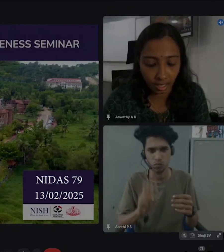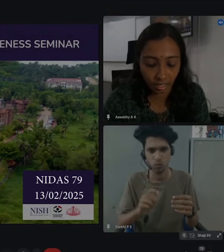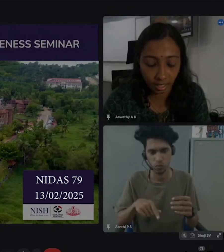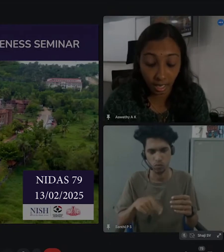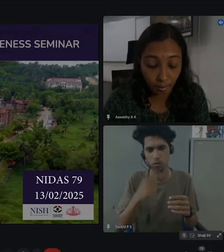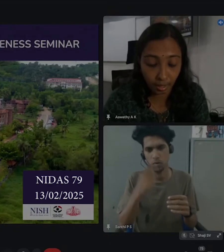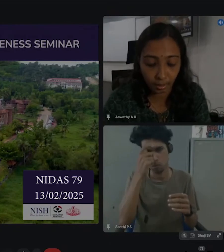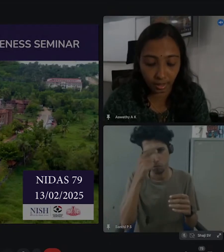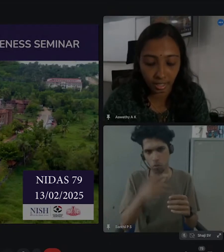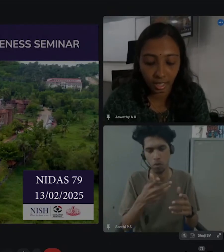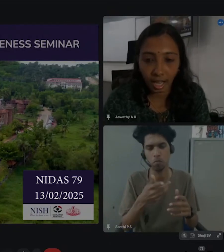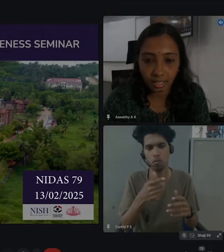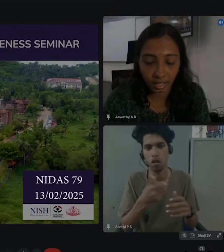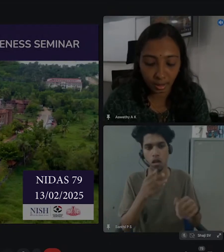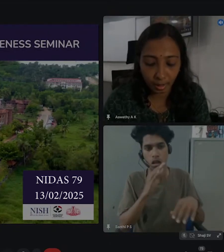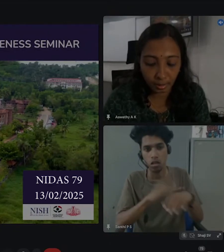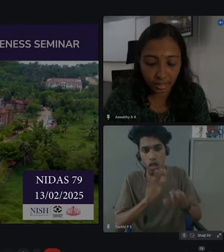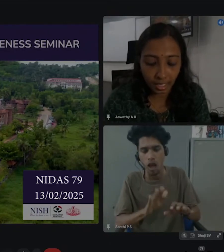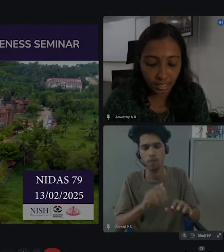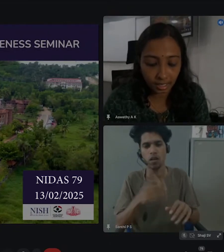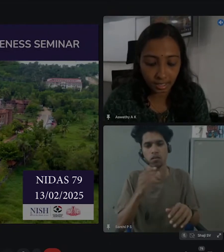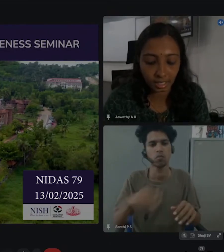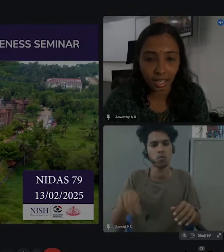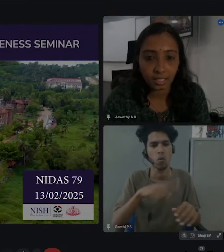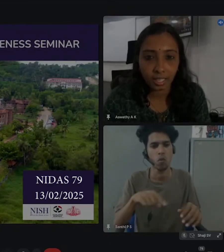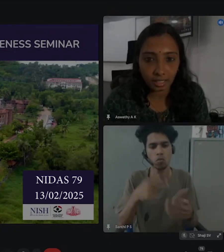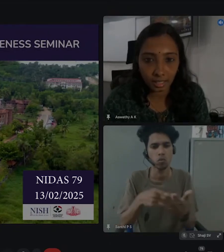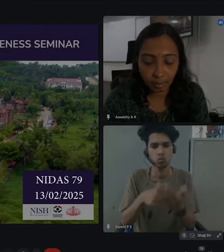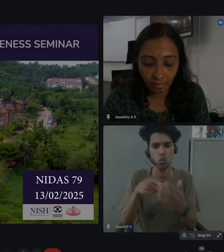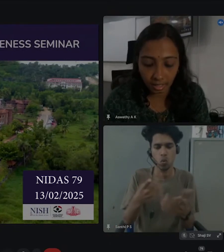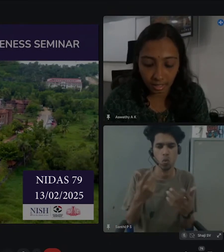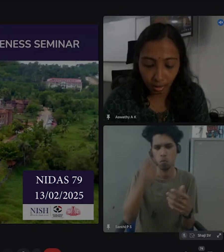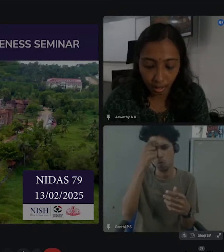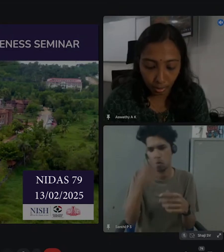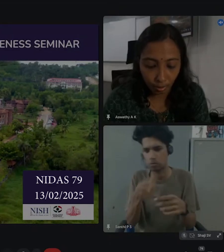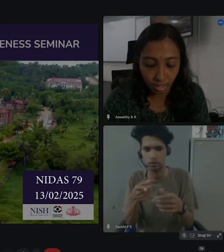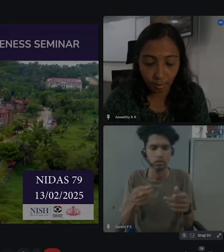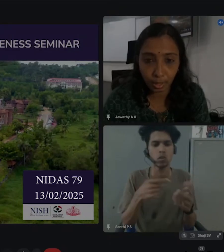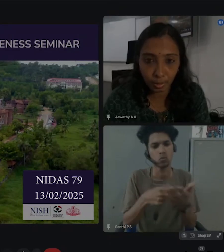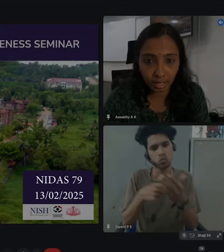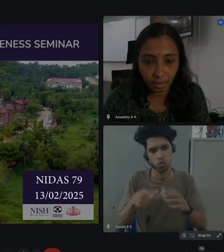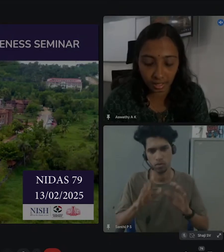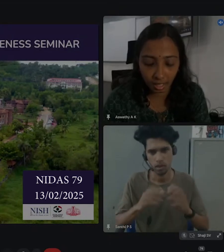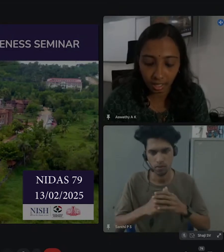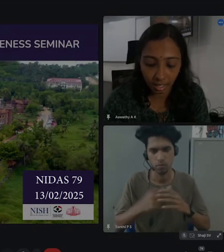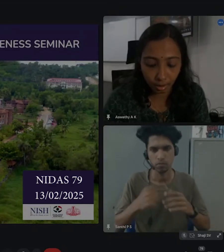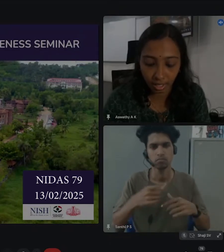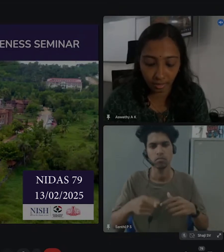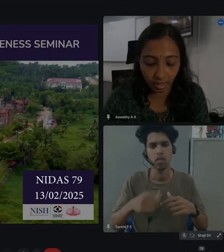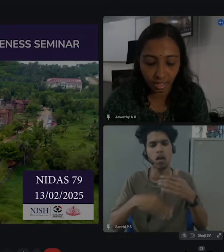ബുദ്ധിമുട്ട് കാണപ്പെടാറുണ്ട്. ആശയവിനിമയം, ചലനശേഷി, ദൈനംദിന പ്രവർത്തനത്തിലുള്ള പെരുമാറ്റ